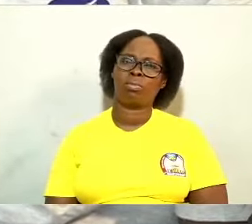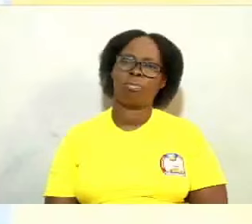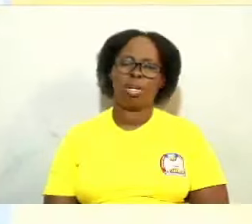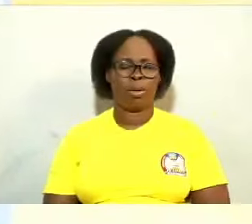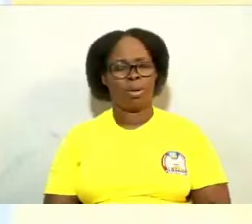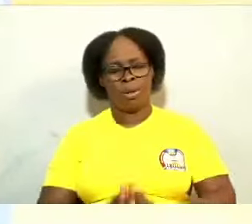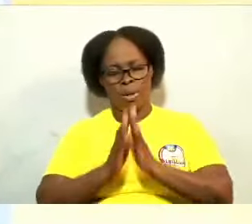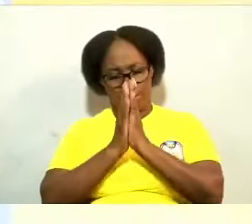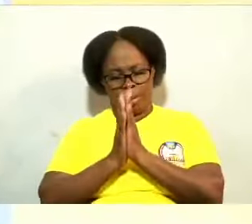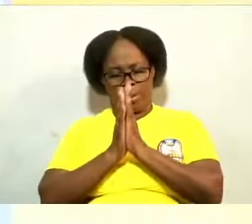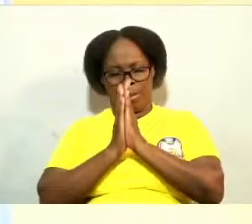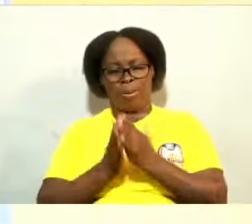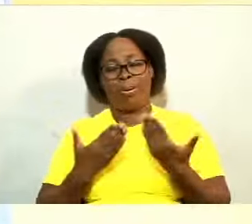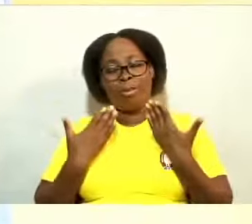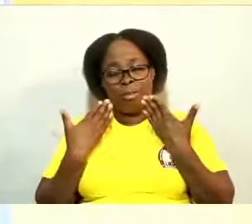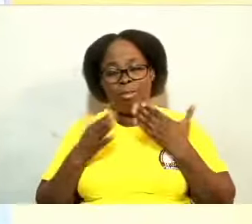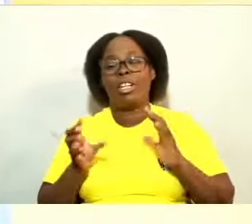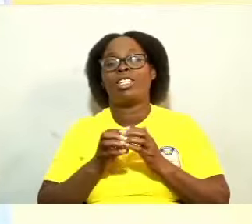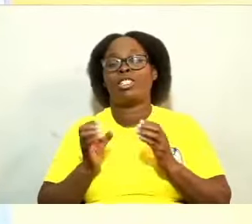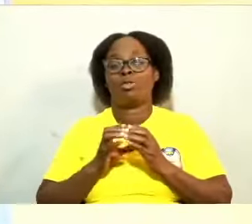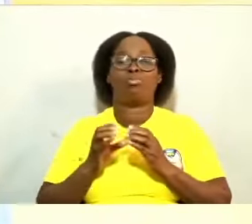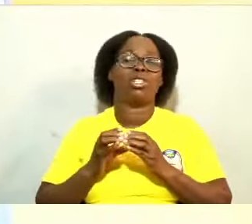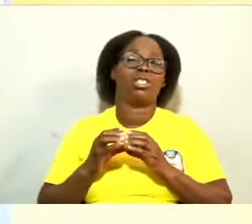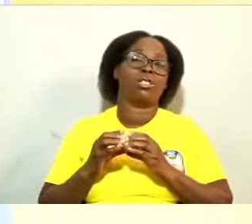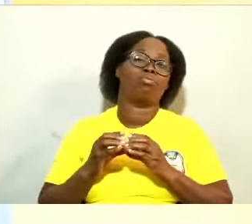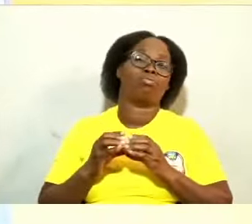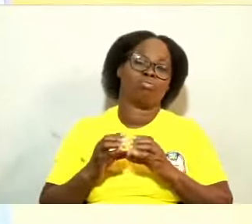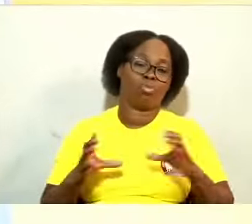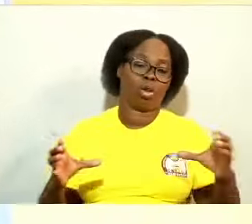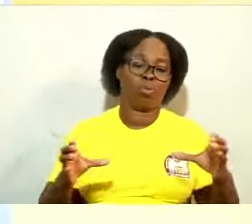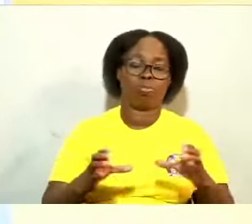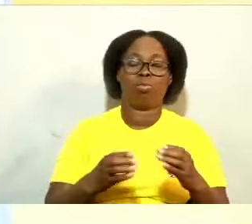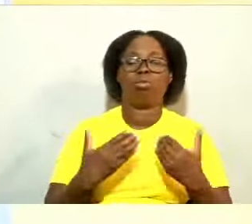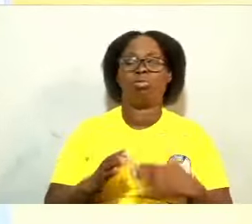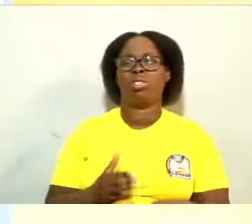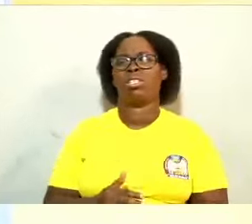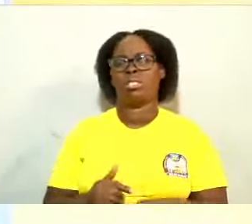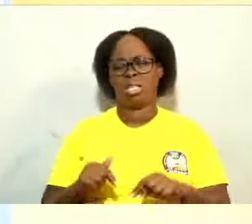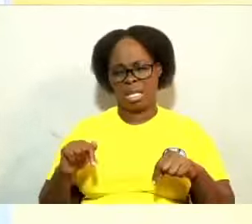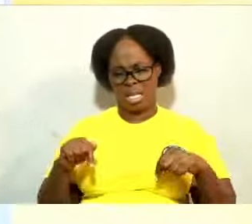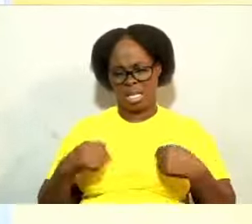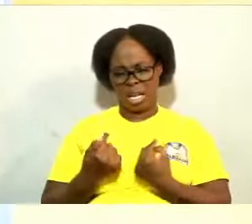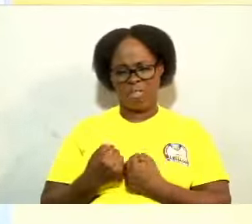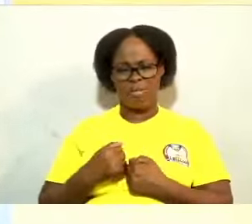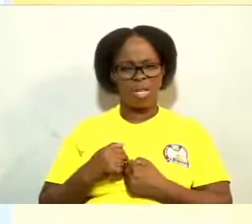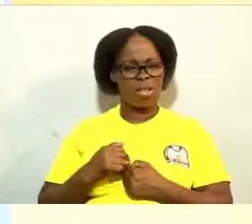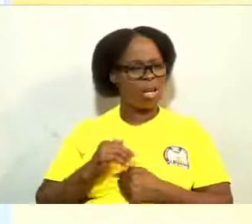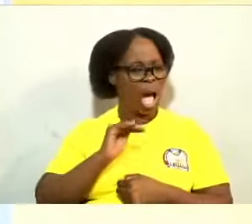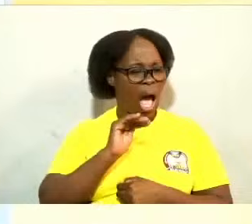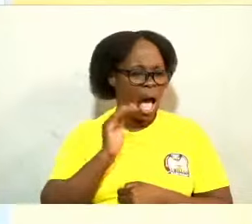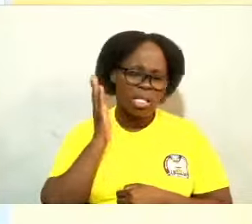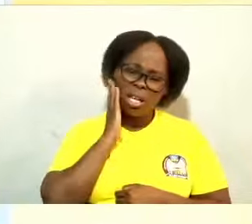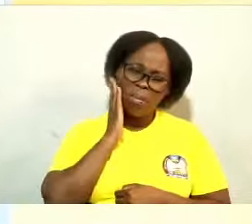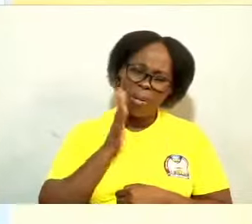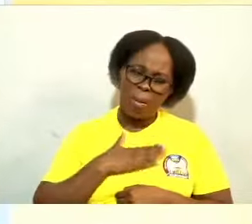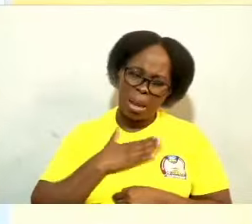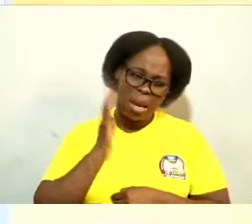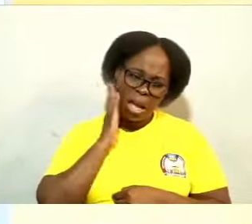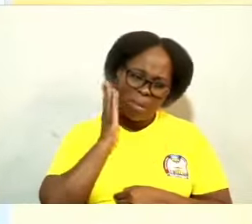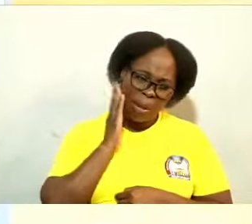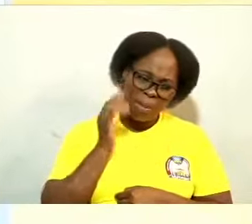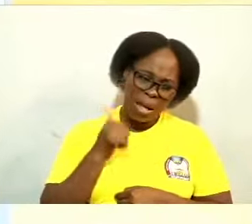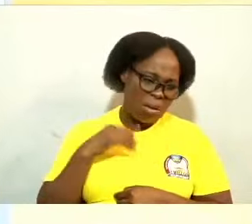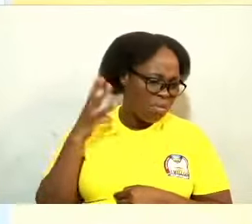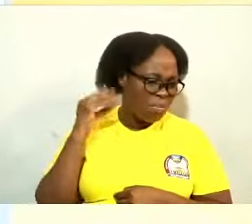Wakaomba wakamaliza kikao cha ukoo kimeisha. Mimi nikaenda nikamuuliza mama kwamba mama,